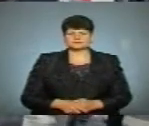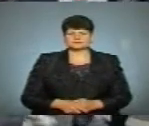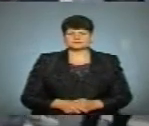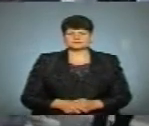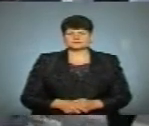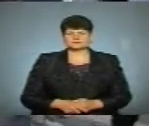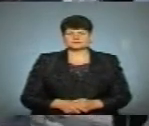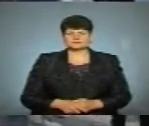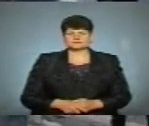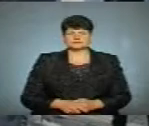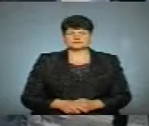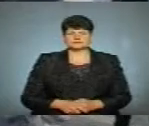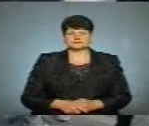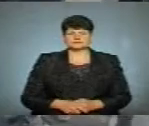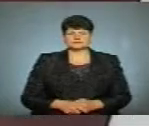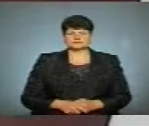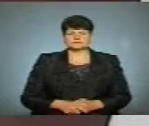на Суспільному. Тернопіль.